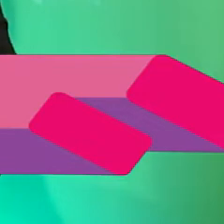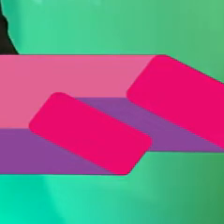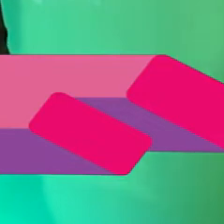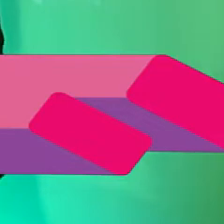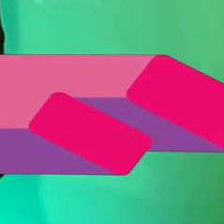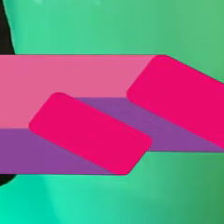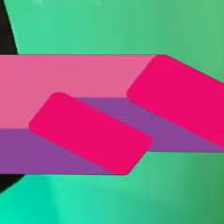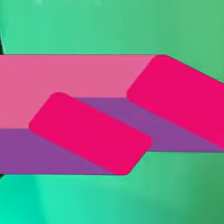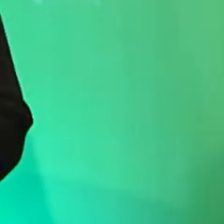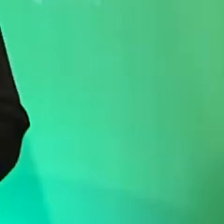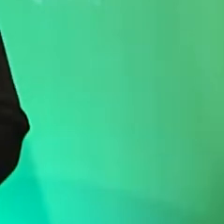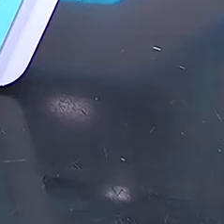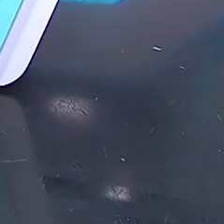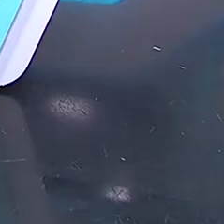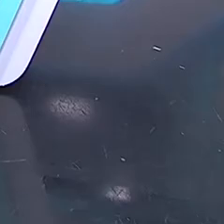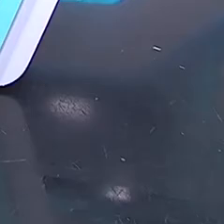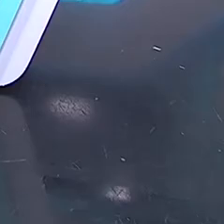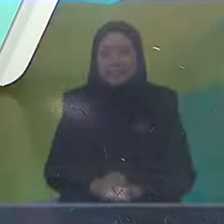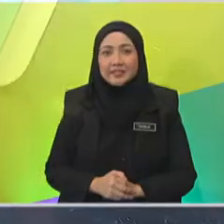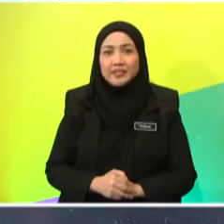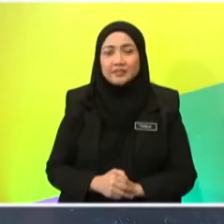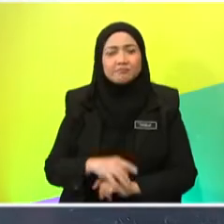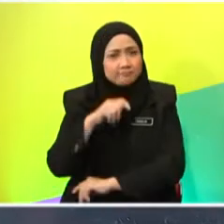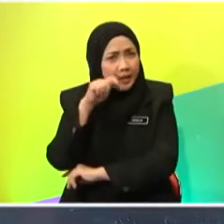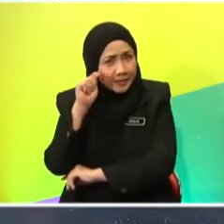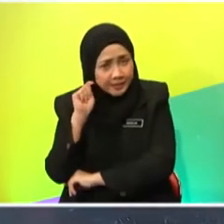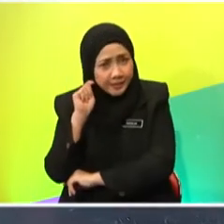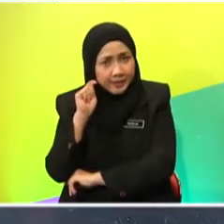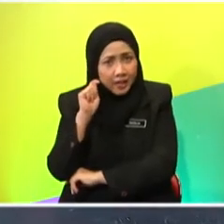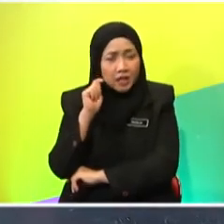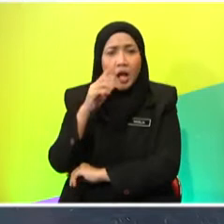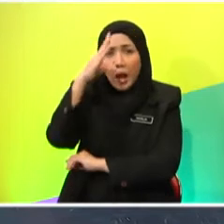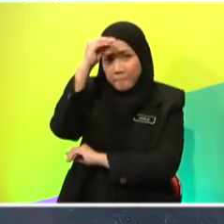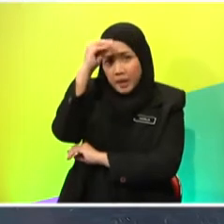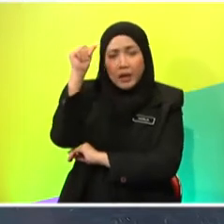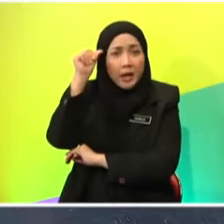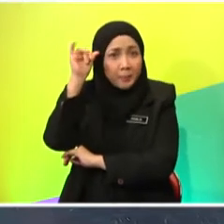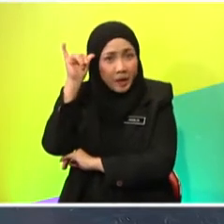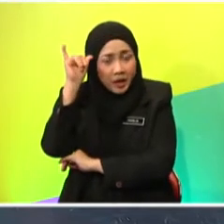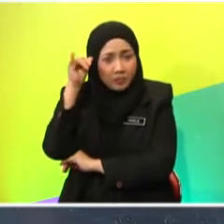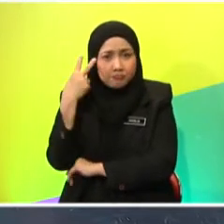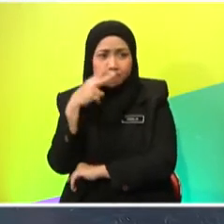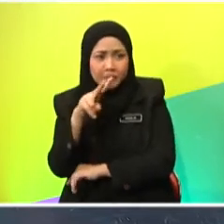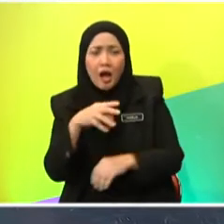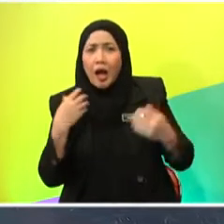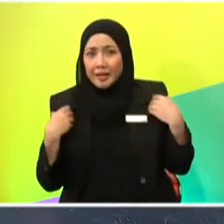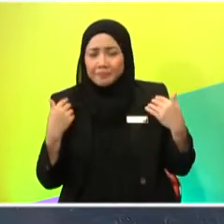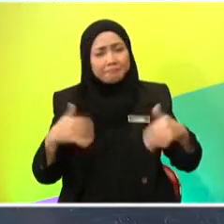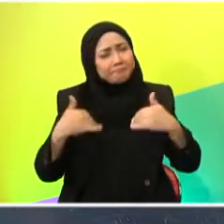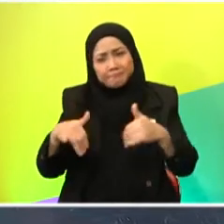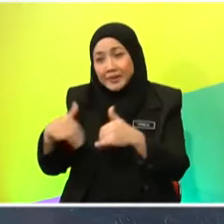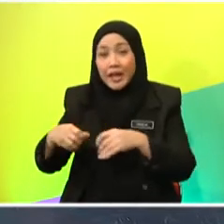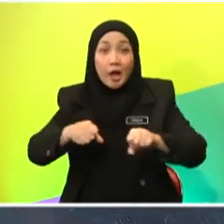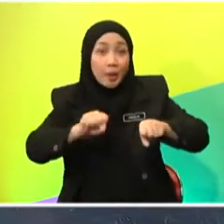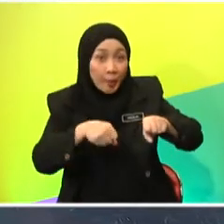senyum licik gutukan by Cikgu tadi sayup bahwa mutu Gan SMS aja jalan bawa motor Z1 barang lah